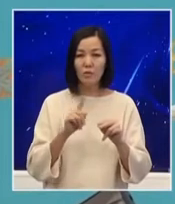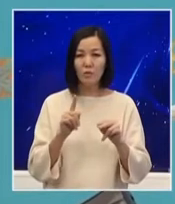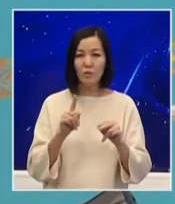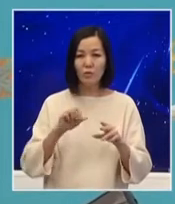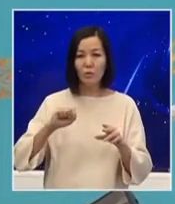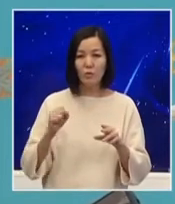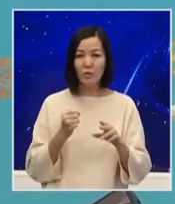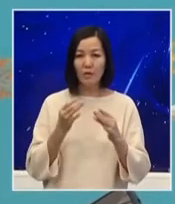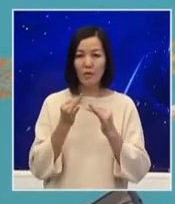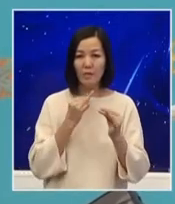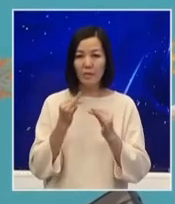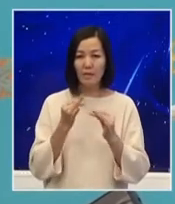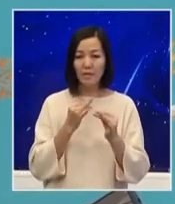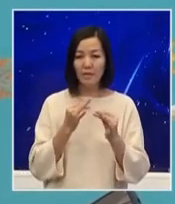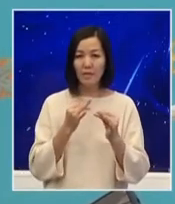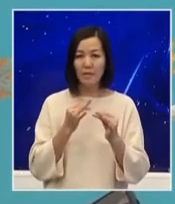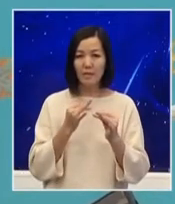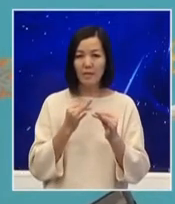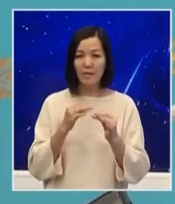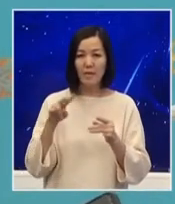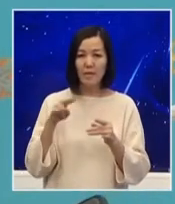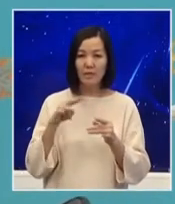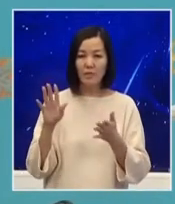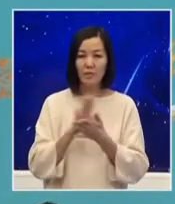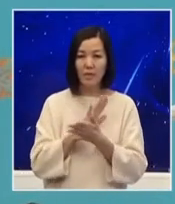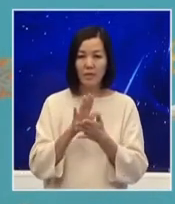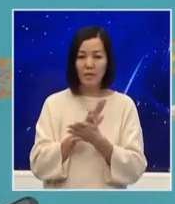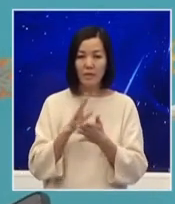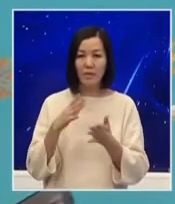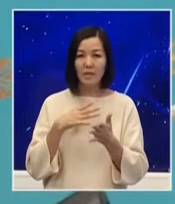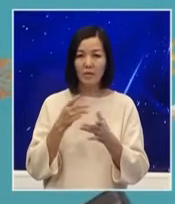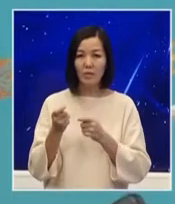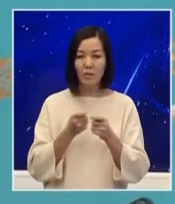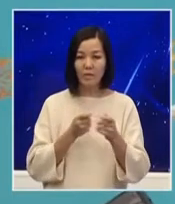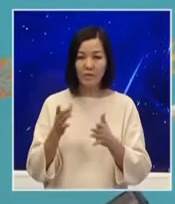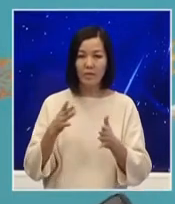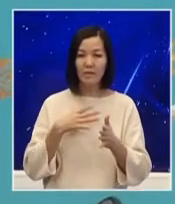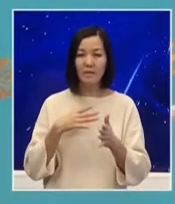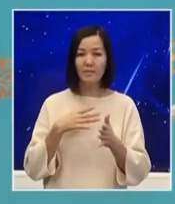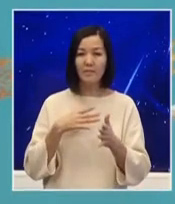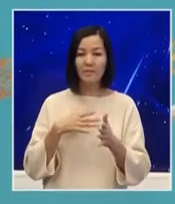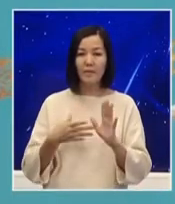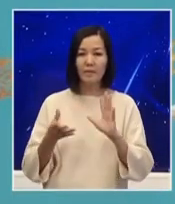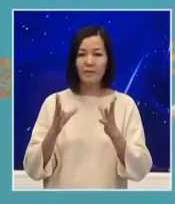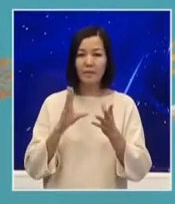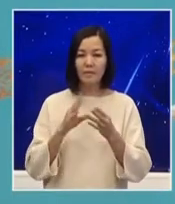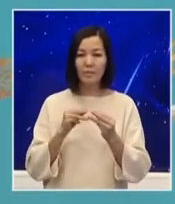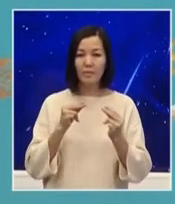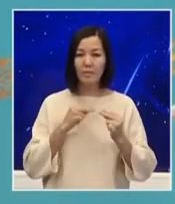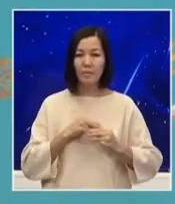дружить и общаться. Он был совкором литературной газеты, я был совкором Всесоюзного радио по Казахстану. Ну